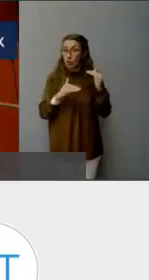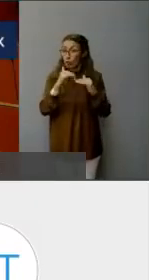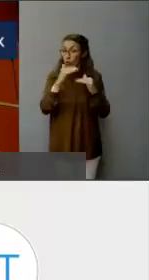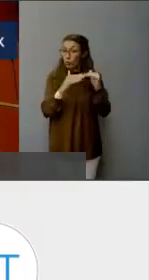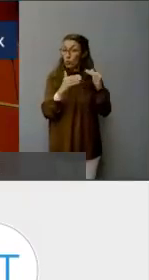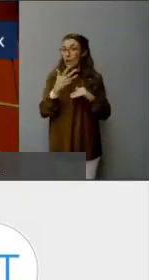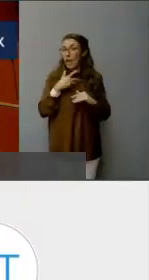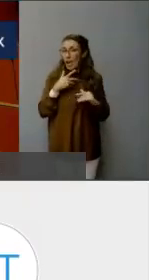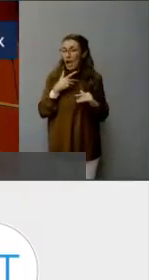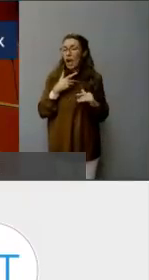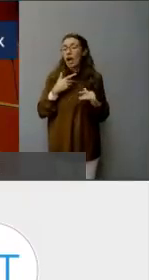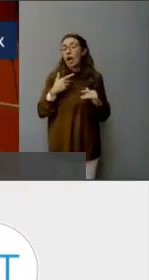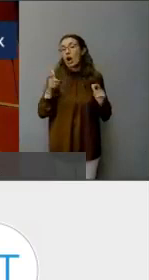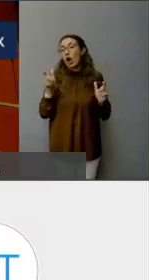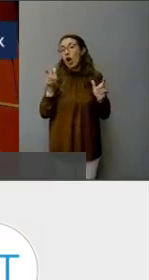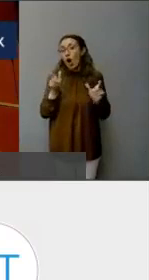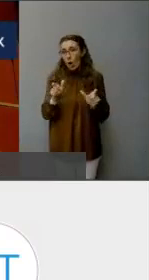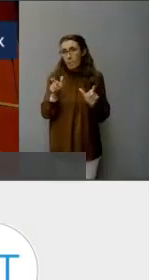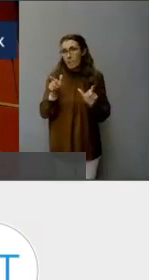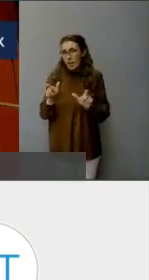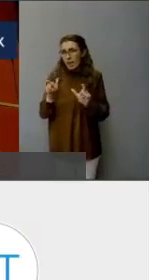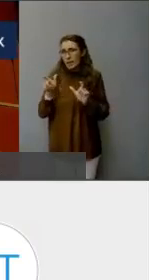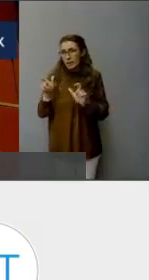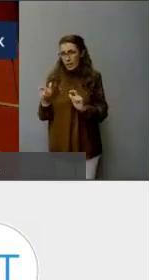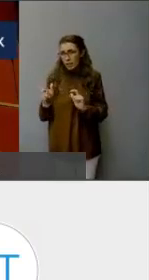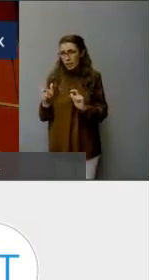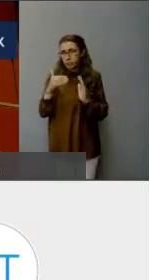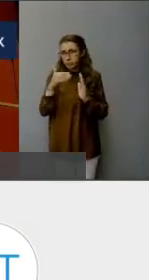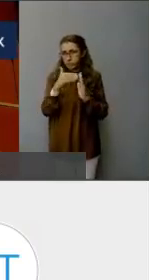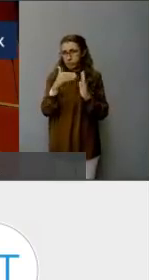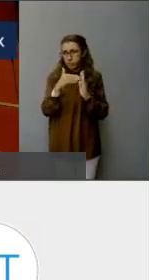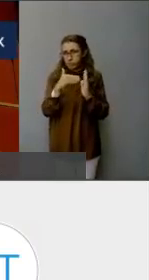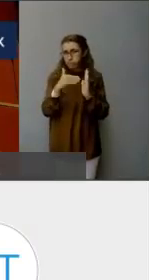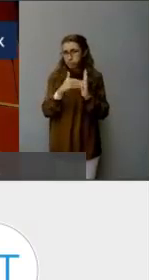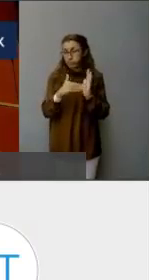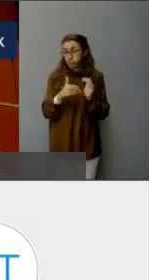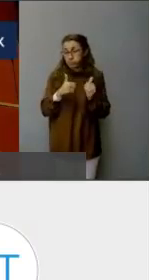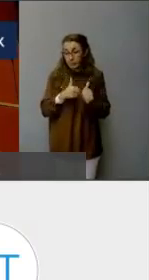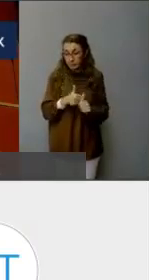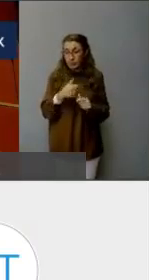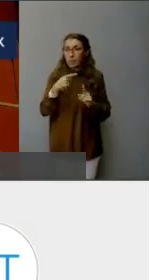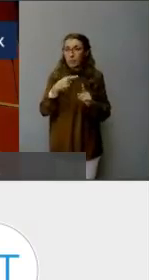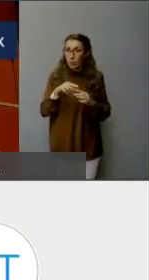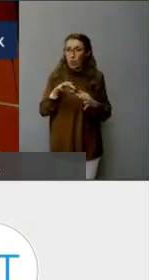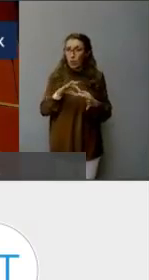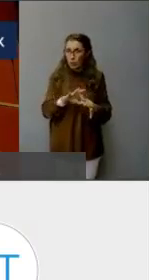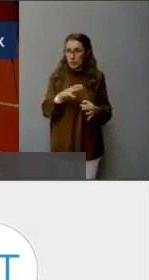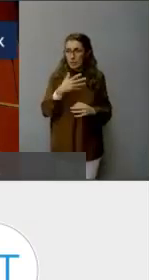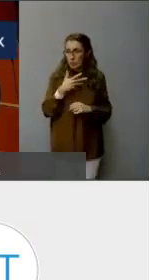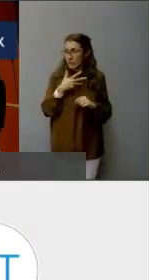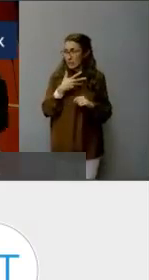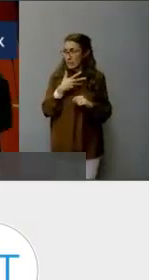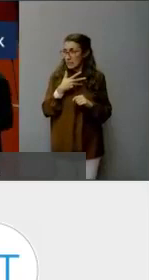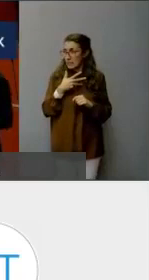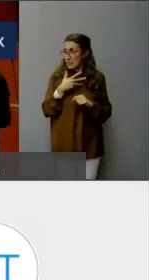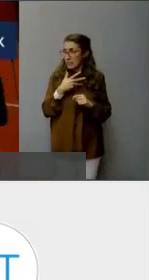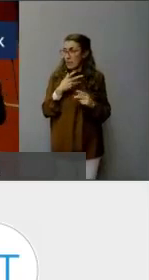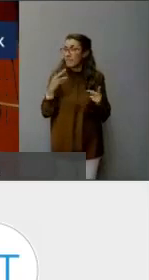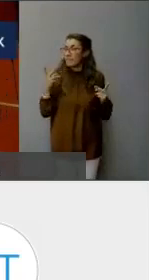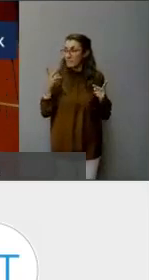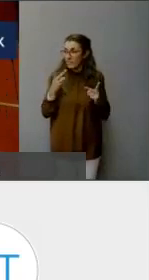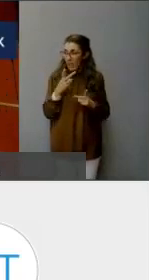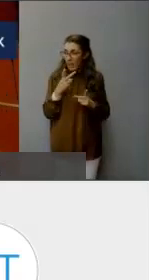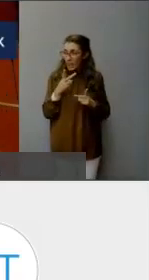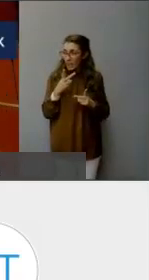poi prevede anche prevede anche conseguenze però le conseguenze quali possono essere un